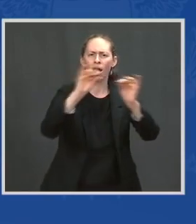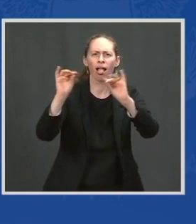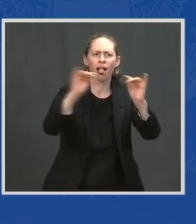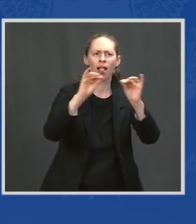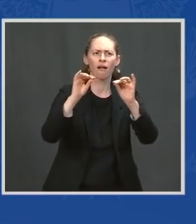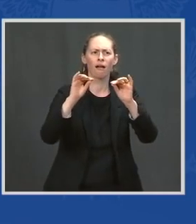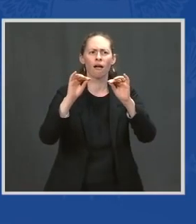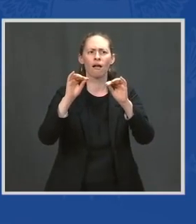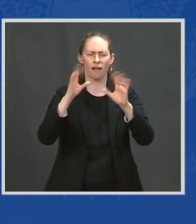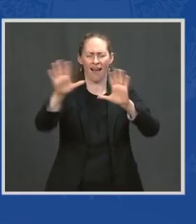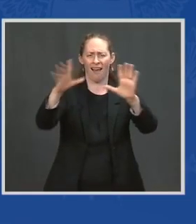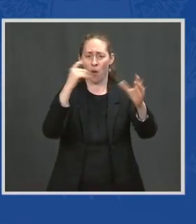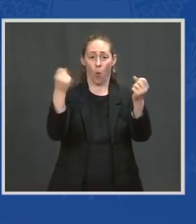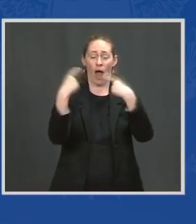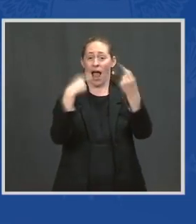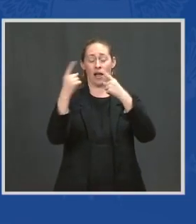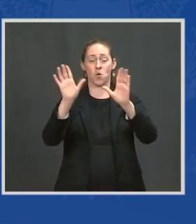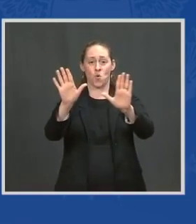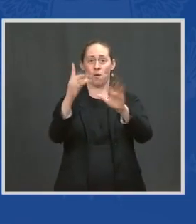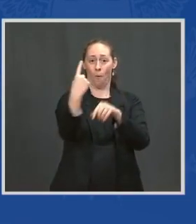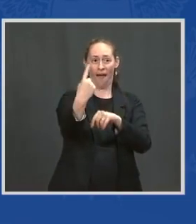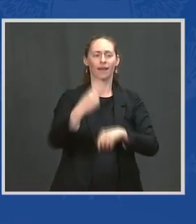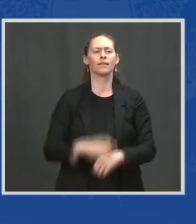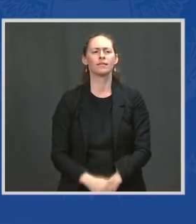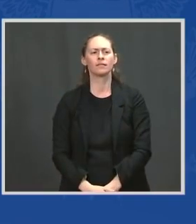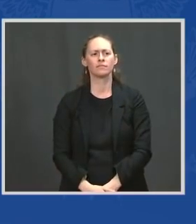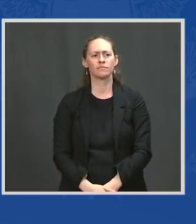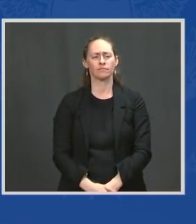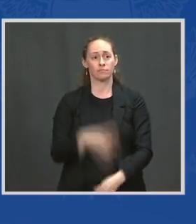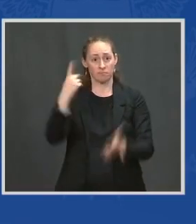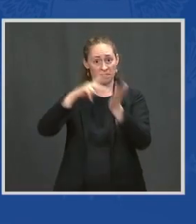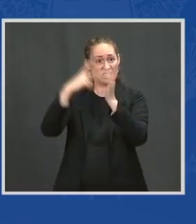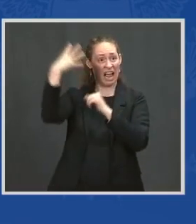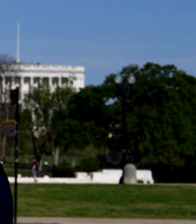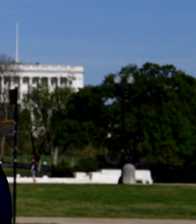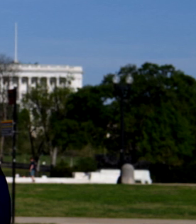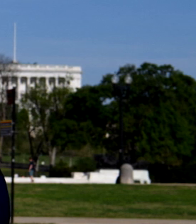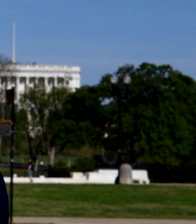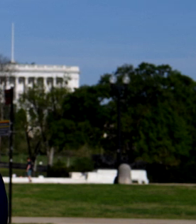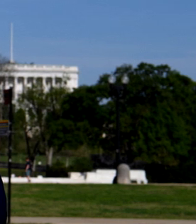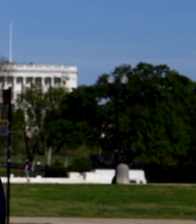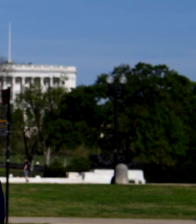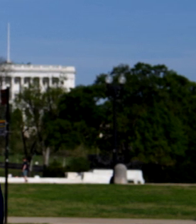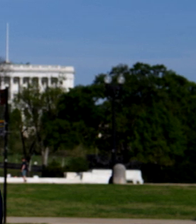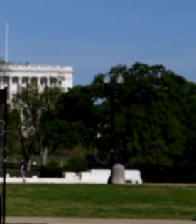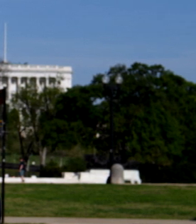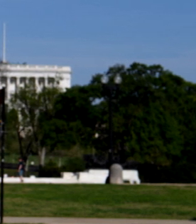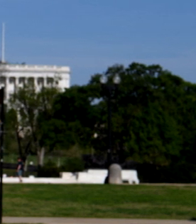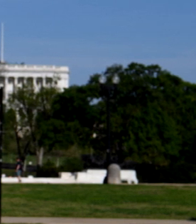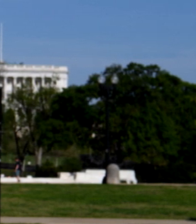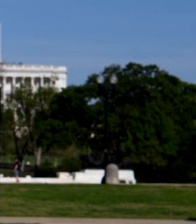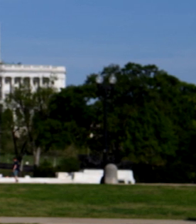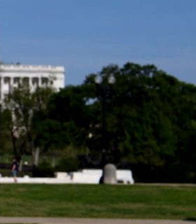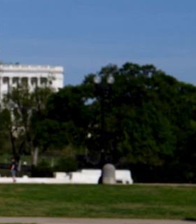นให้ชาวบ้านที่ฉีดวัคซีนครบออกไปปิกนิกในสวนสาธารณะกลางแจ้งได้อีกด้วยโดยก่อนหน้านี้ศูนย์ควบคุมและป้องกันโร